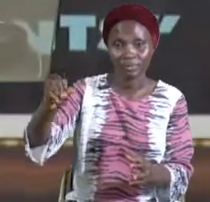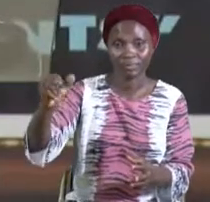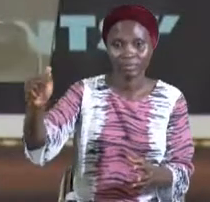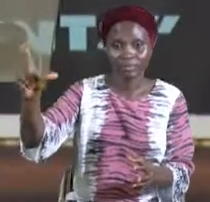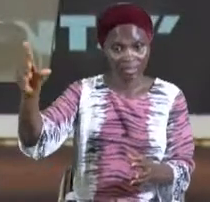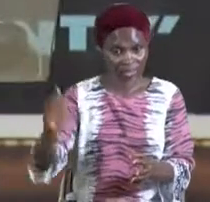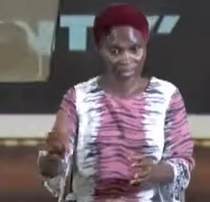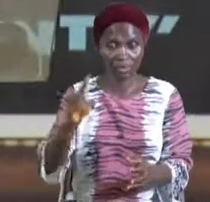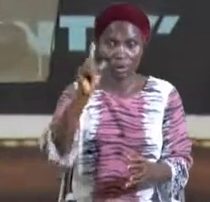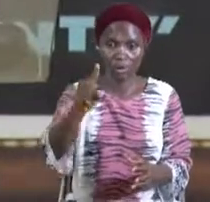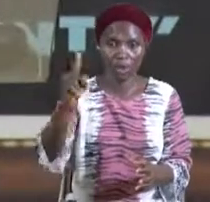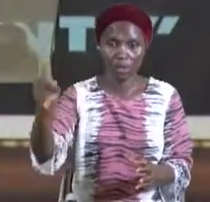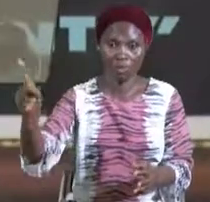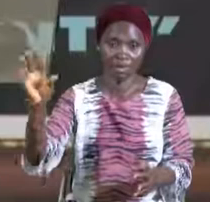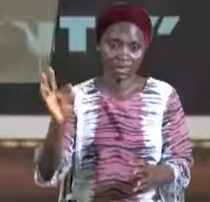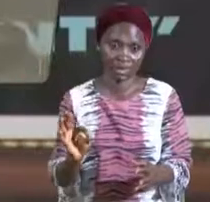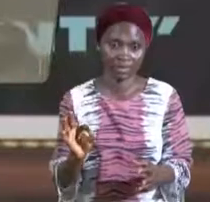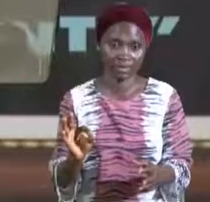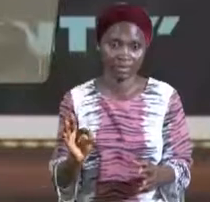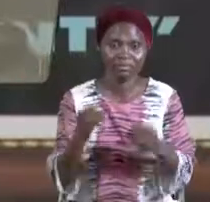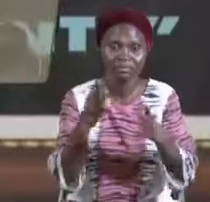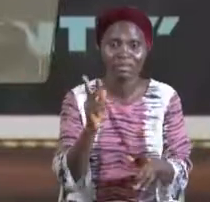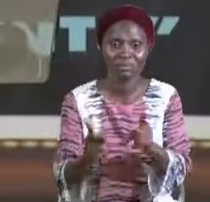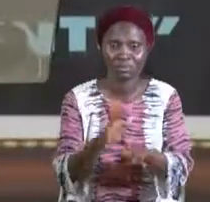psaume 119. Les gens ne comprennent pas parfois.